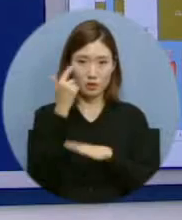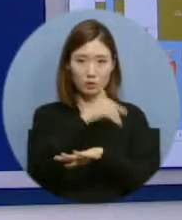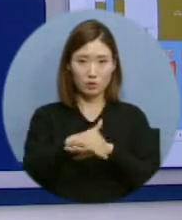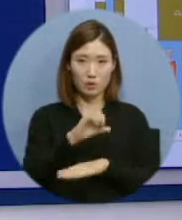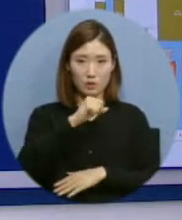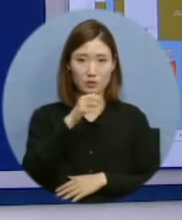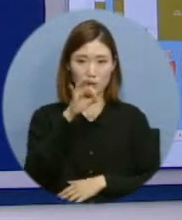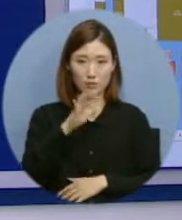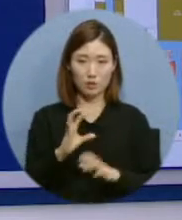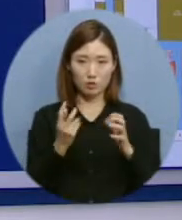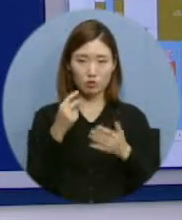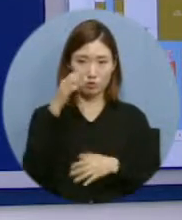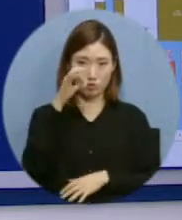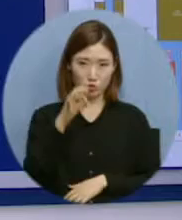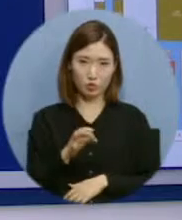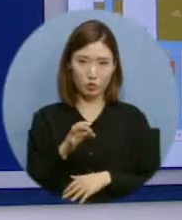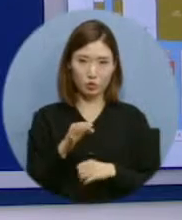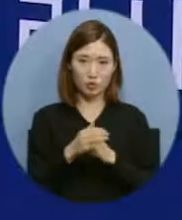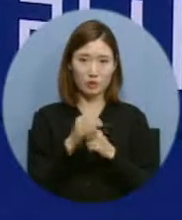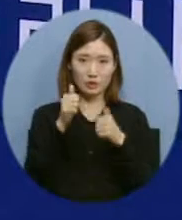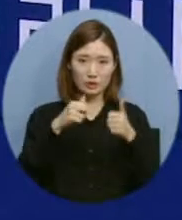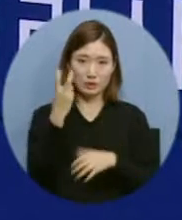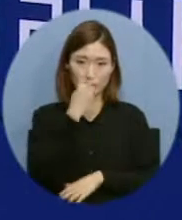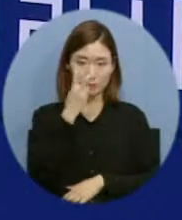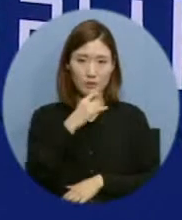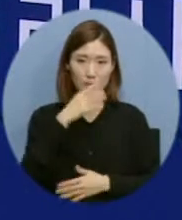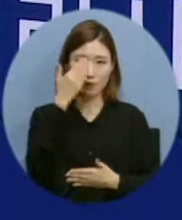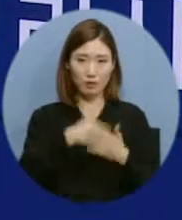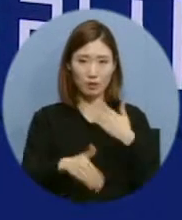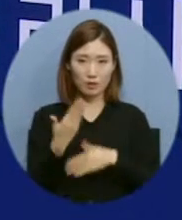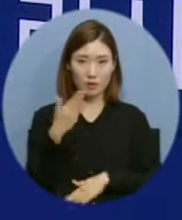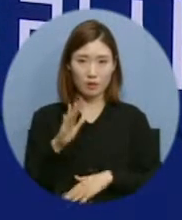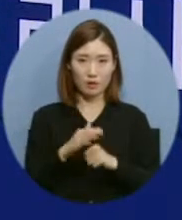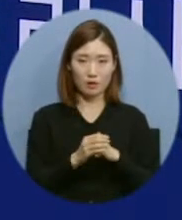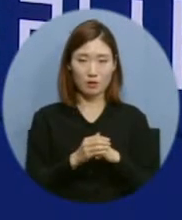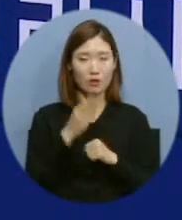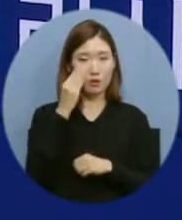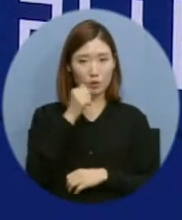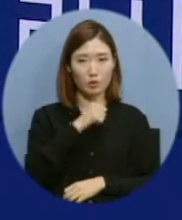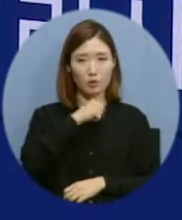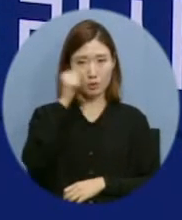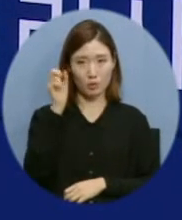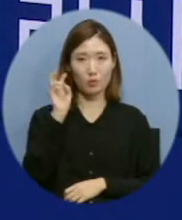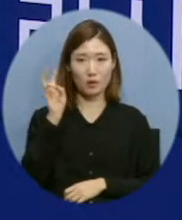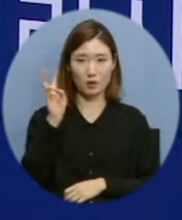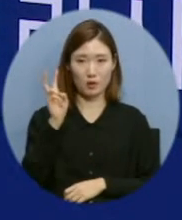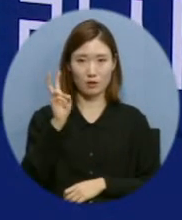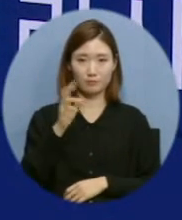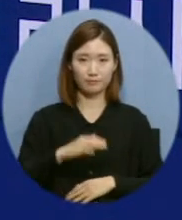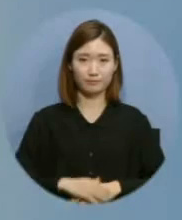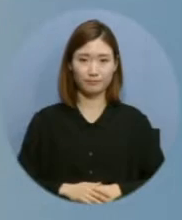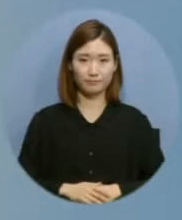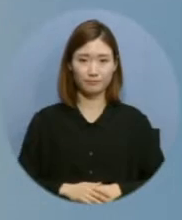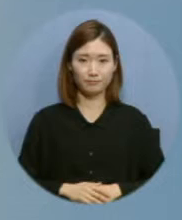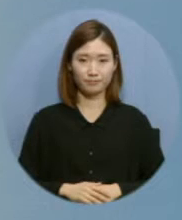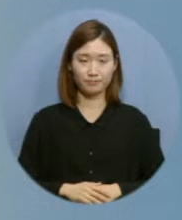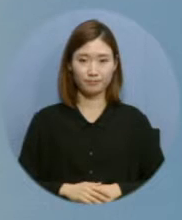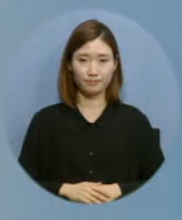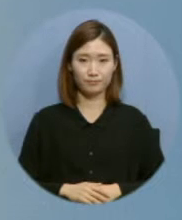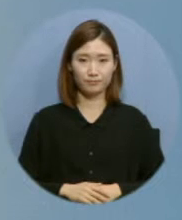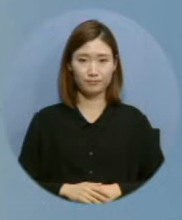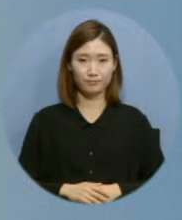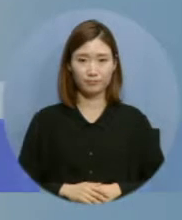기획재정부의 국유재산정책심의위원회 심의만 남았는데 이는 무난하게 통과될 것으로 예상하고 있습니다.